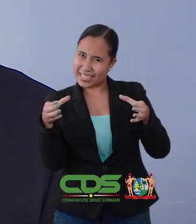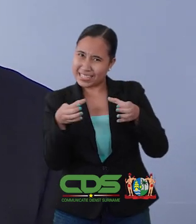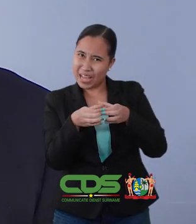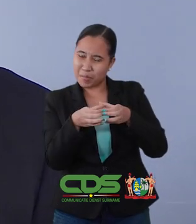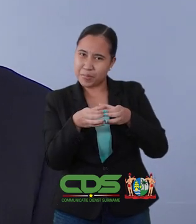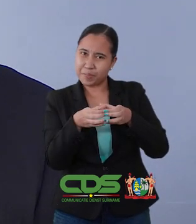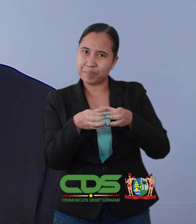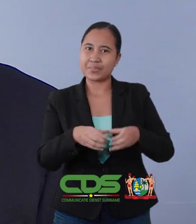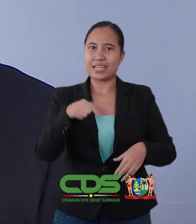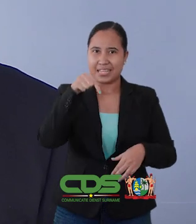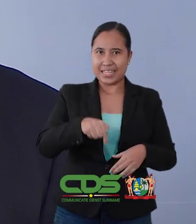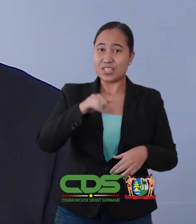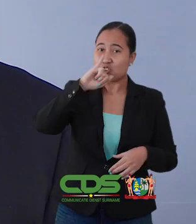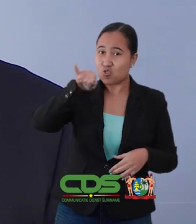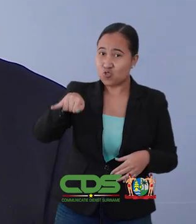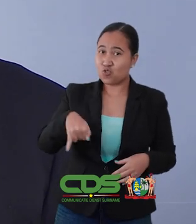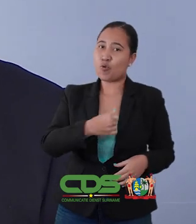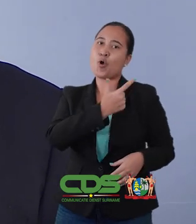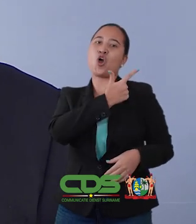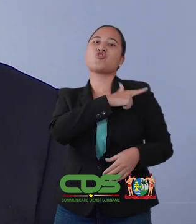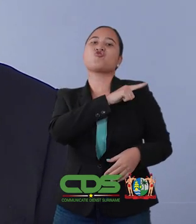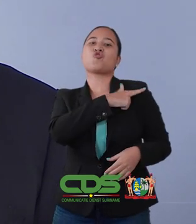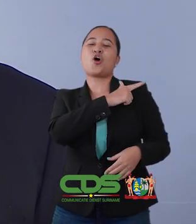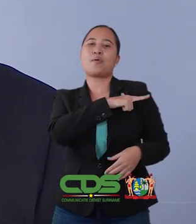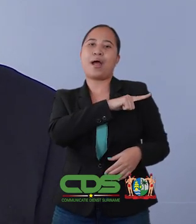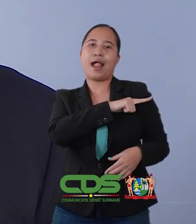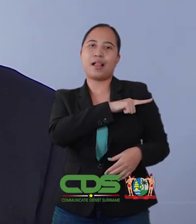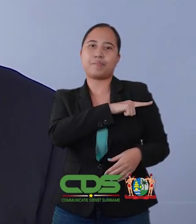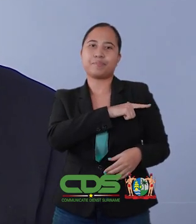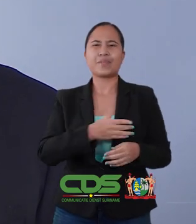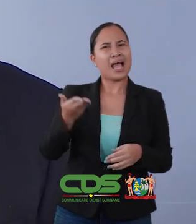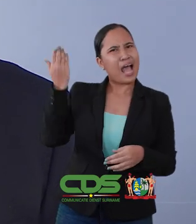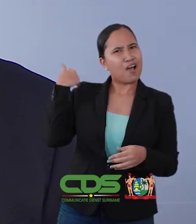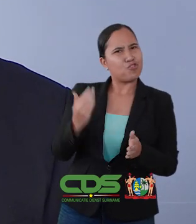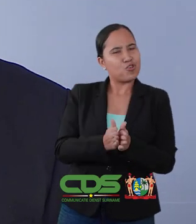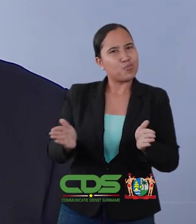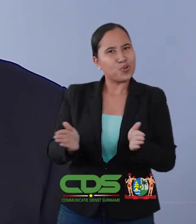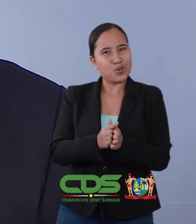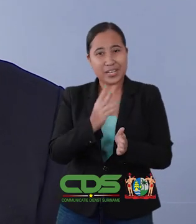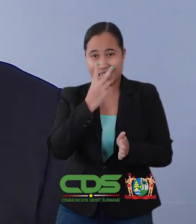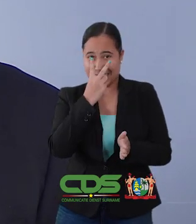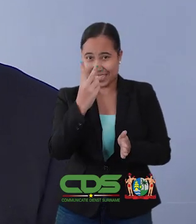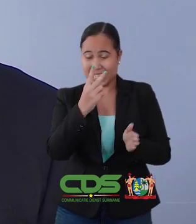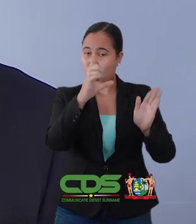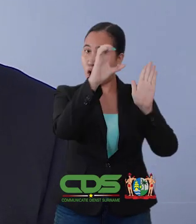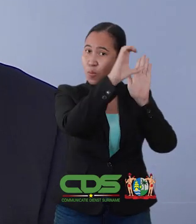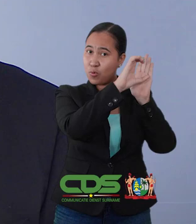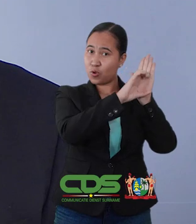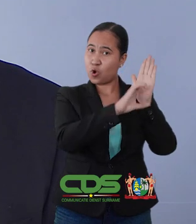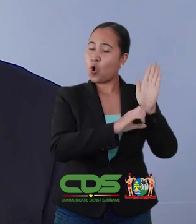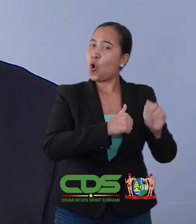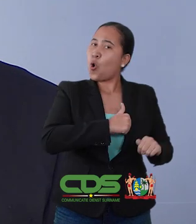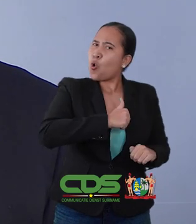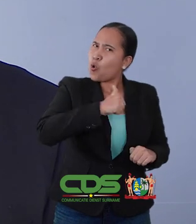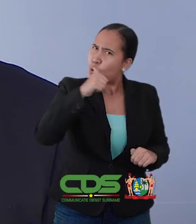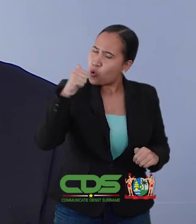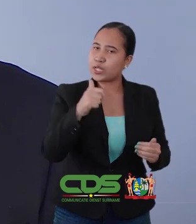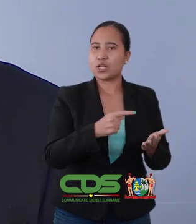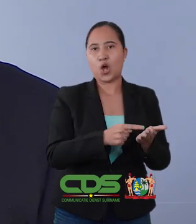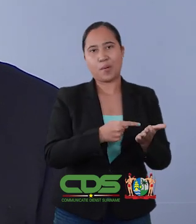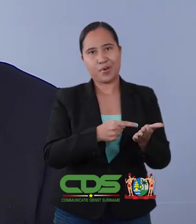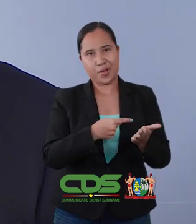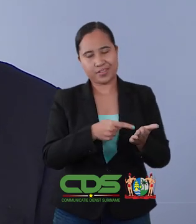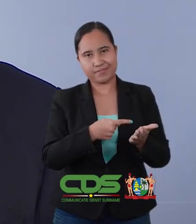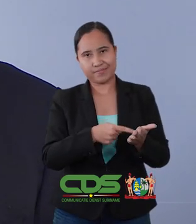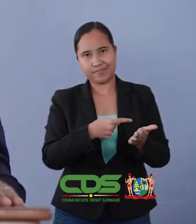is vooralsnog het nieuwe normaal. We hebben de afgelopen periode gezien dat de protocollen goed worden